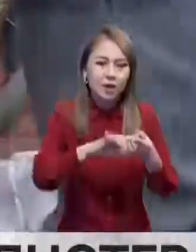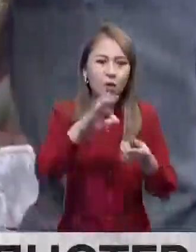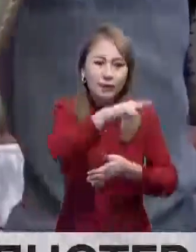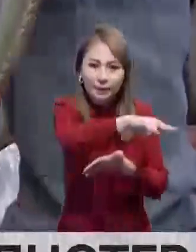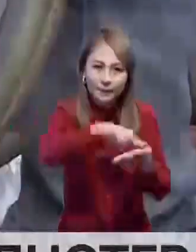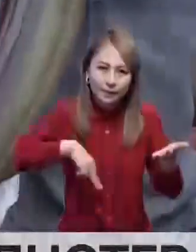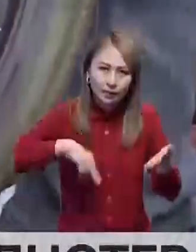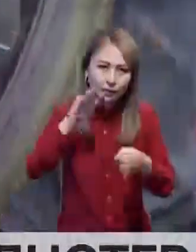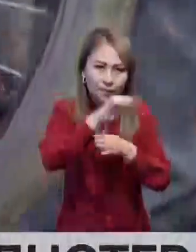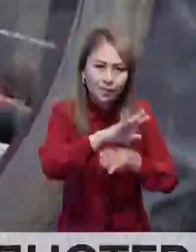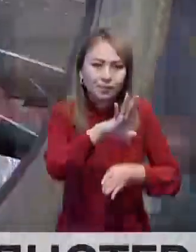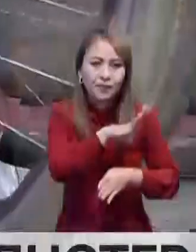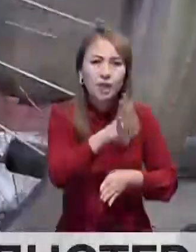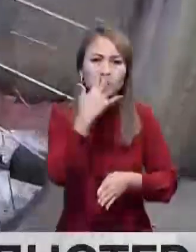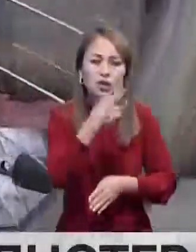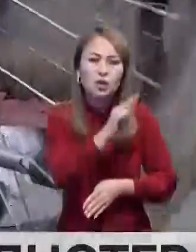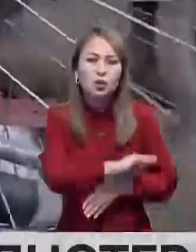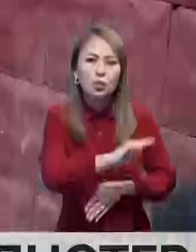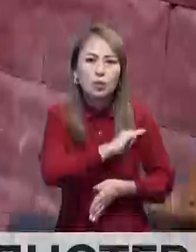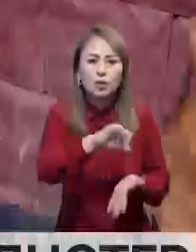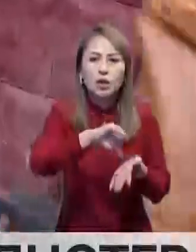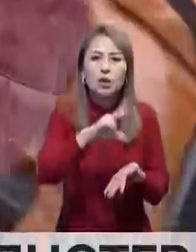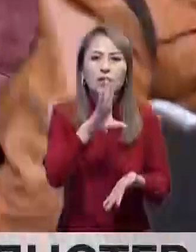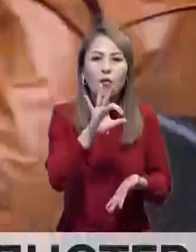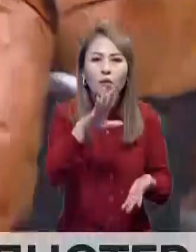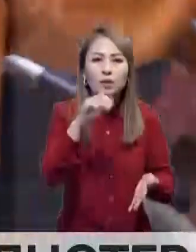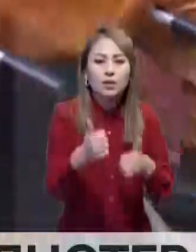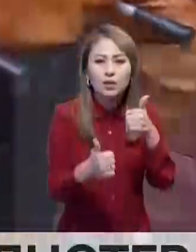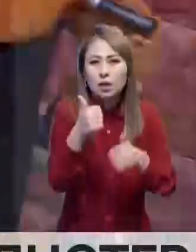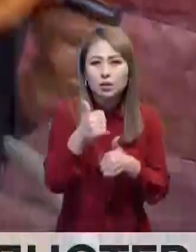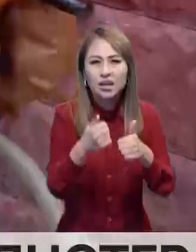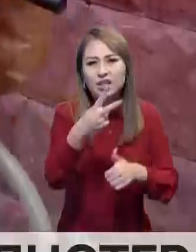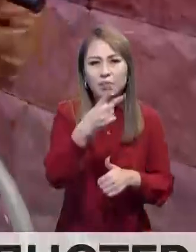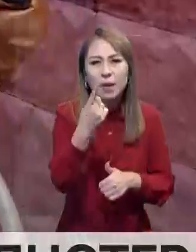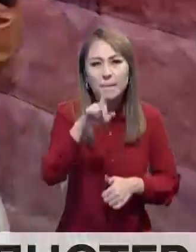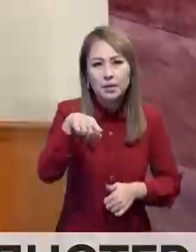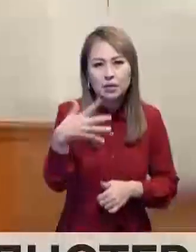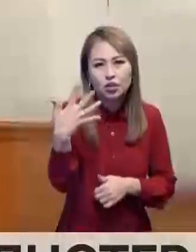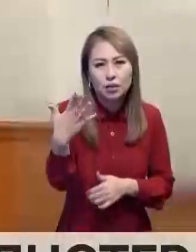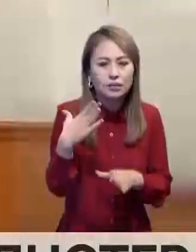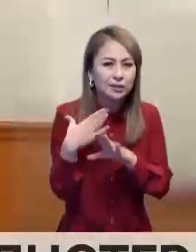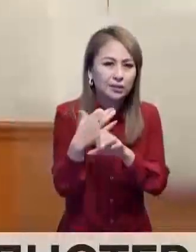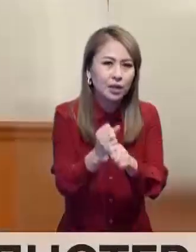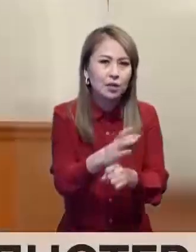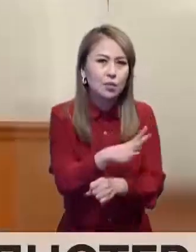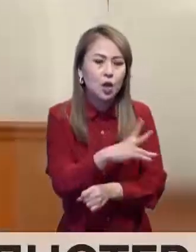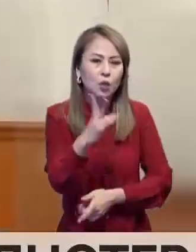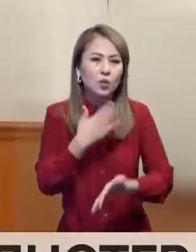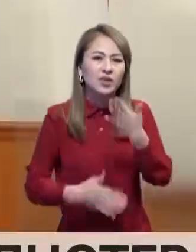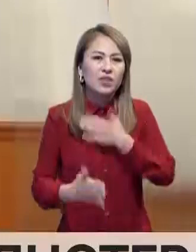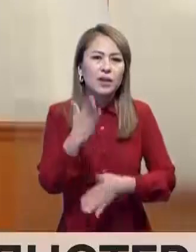мүмкіндігі енгізілді. Биыл шетелдік жұмыс күшін тарту квотасы былтырғымен салыстырғанда 21,5%-ға қысқарды. Мүгедектігі бар